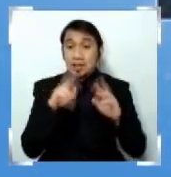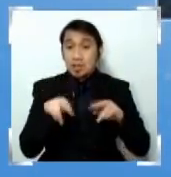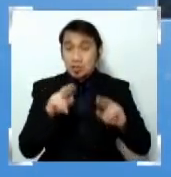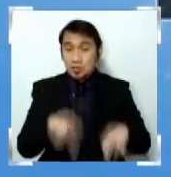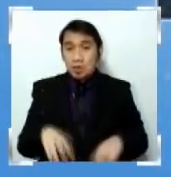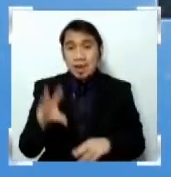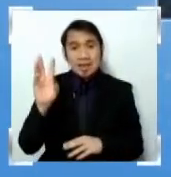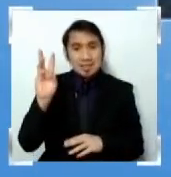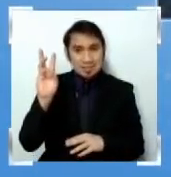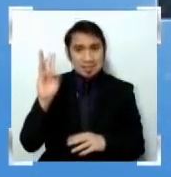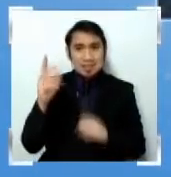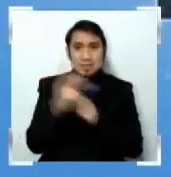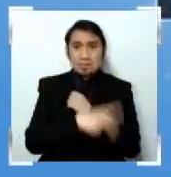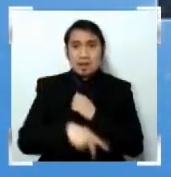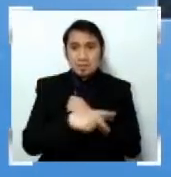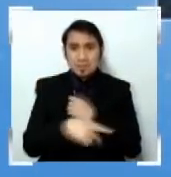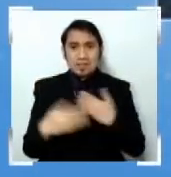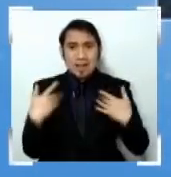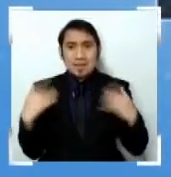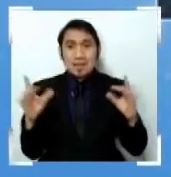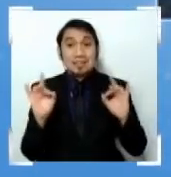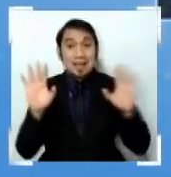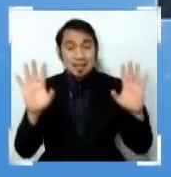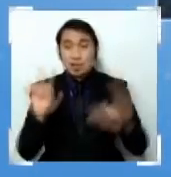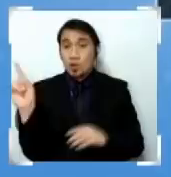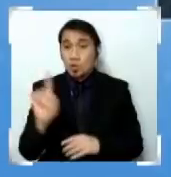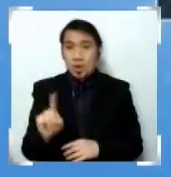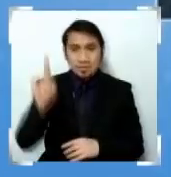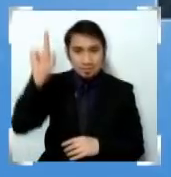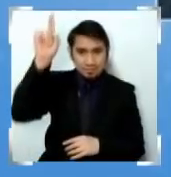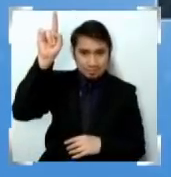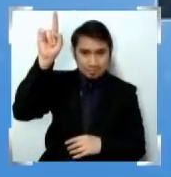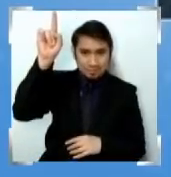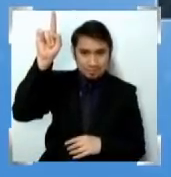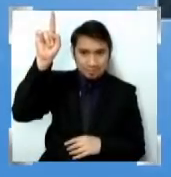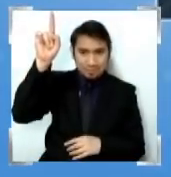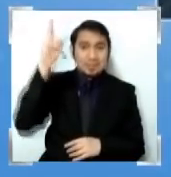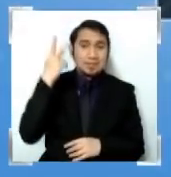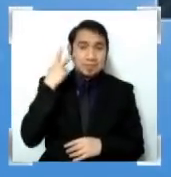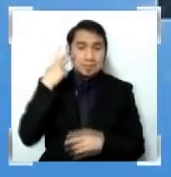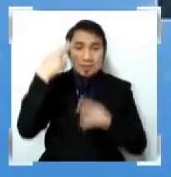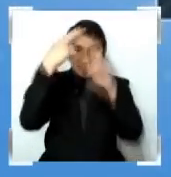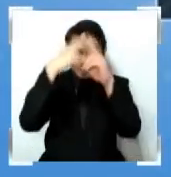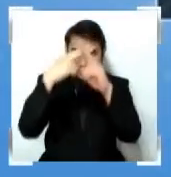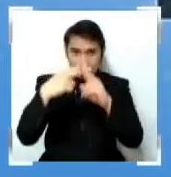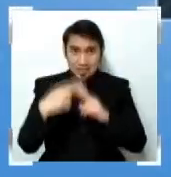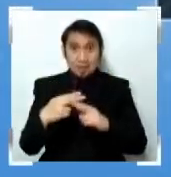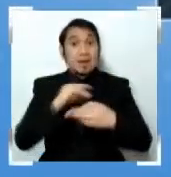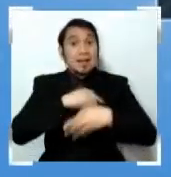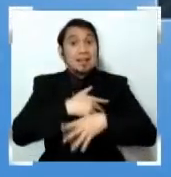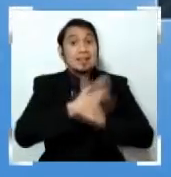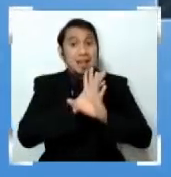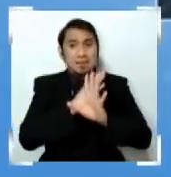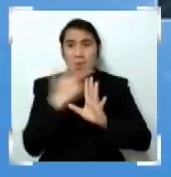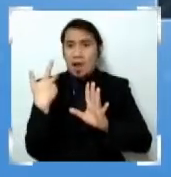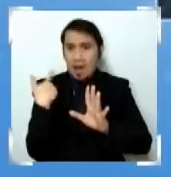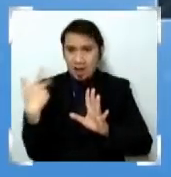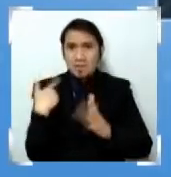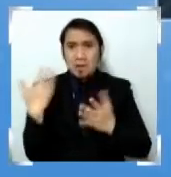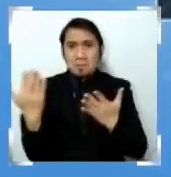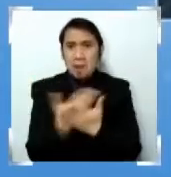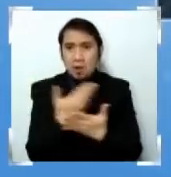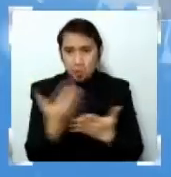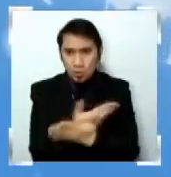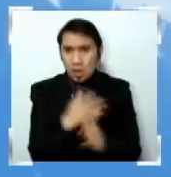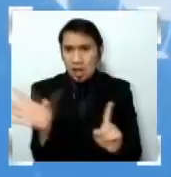risk para sa COVID-19. Kabilang ang Davao City, na ayon sa Octor Research, nagtala ng pinakamaraming new cases per day mula June 29 hanggang